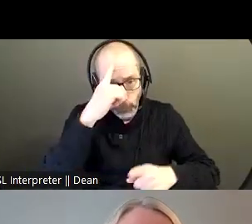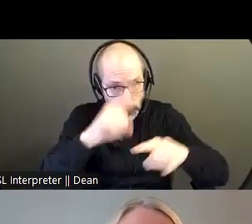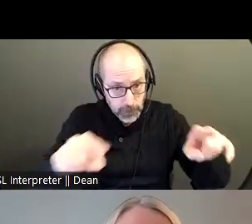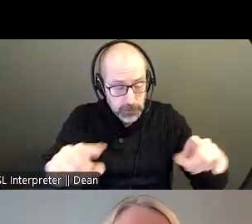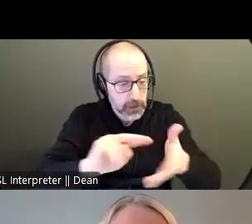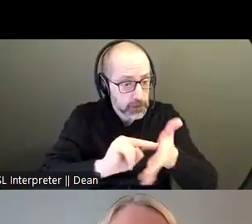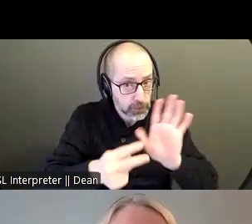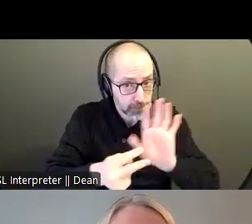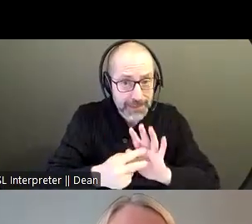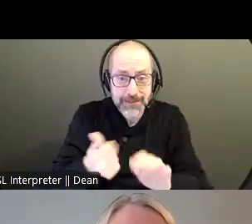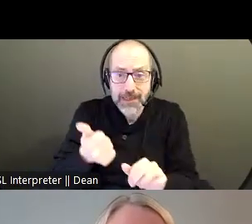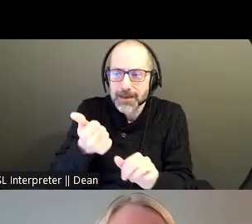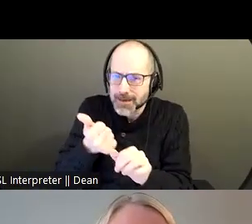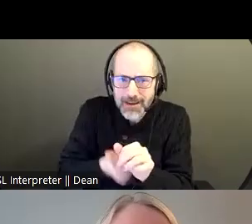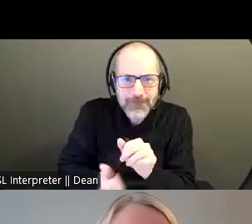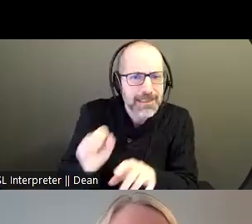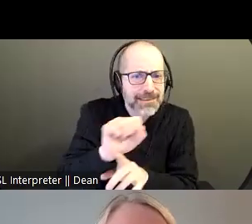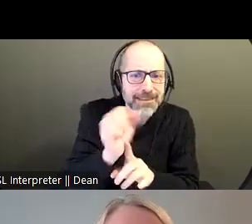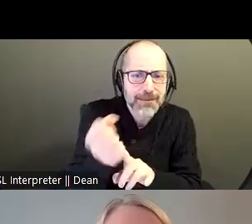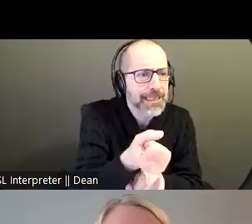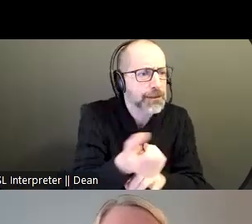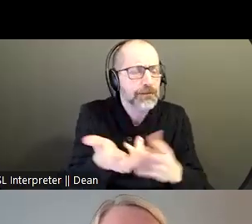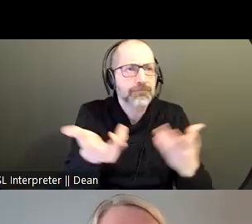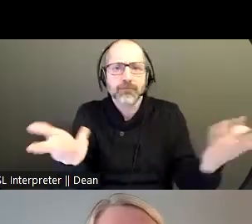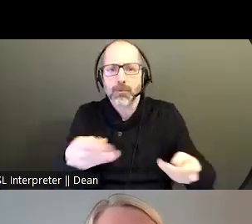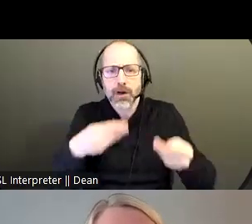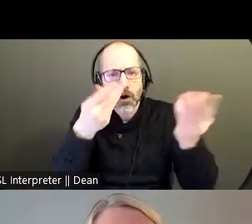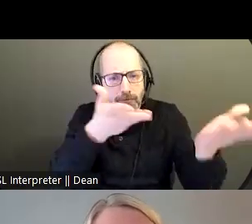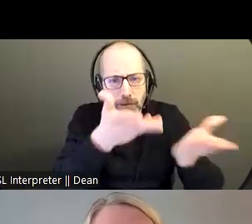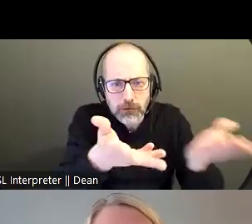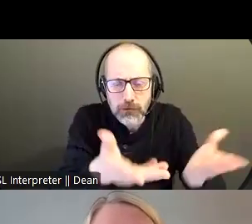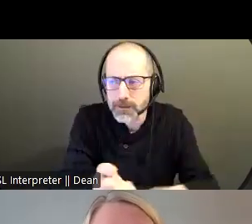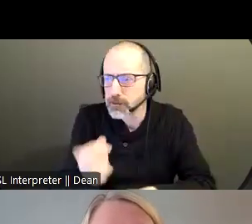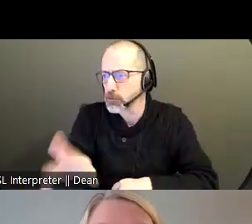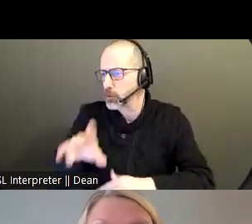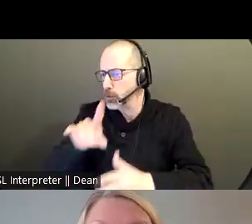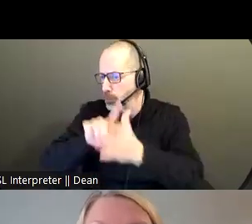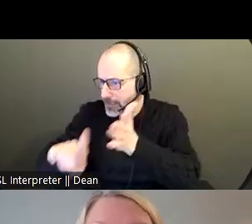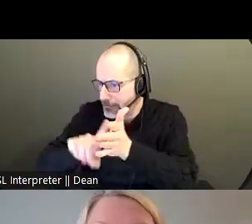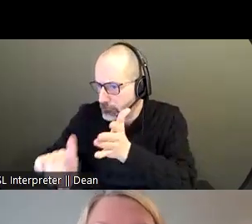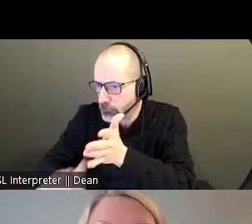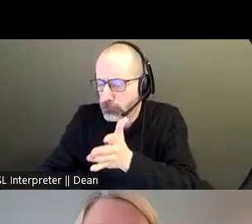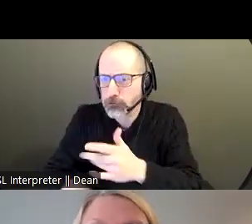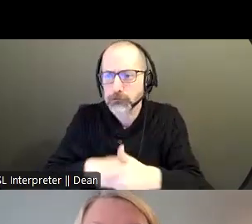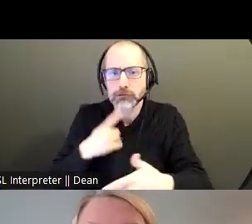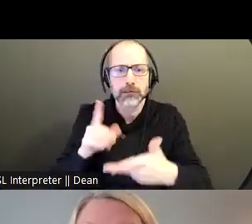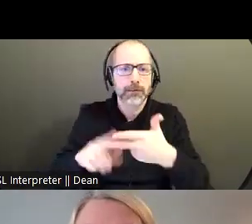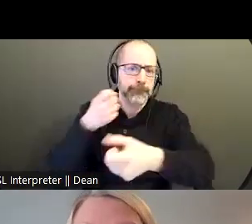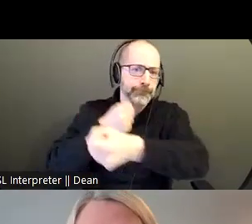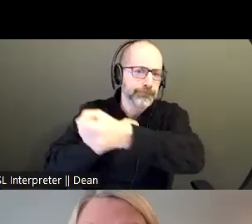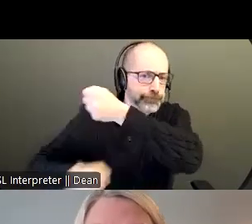comme neurodivergents. Cela veut dire que dans notre contexte, les services que l'on offre dans le cadre de notre